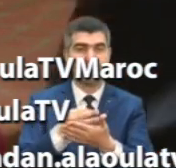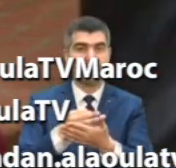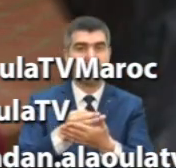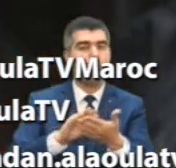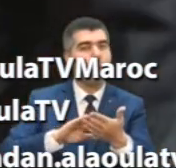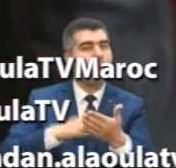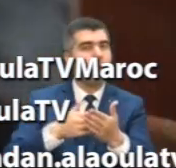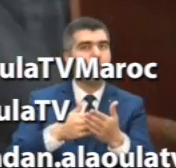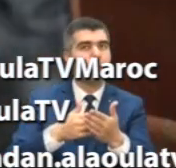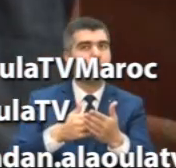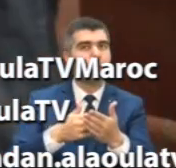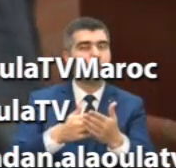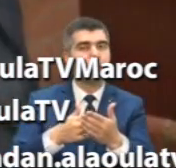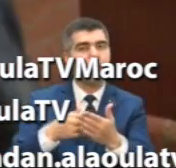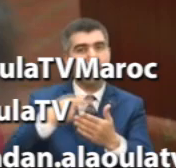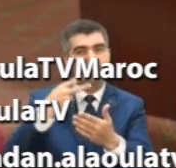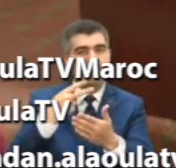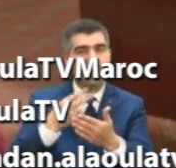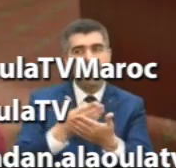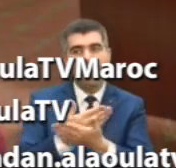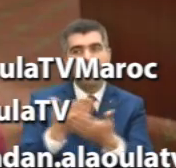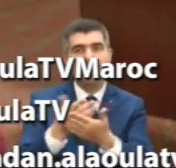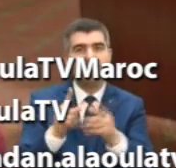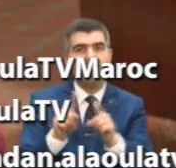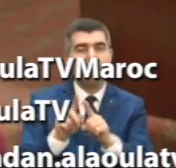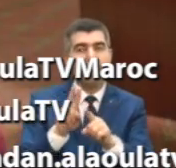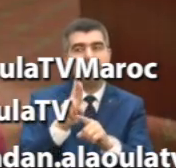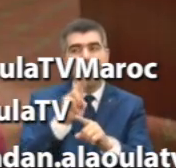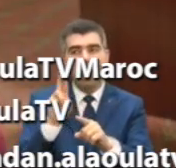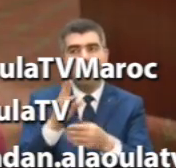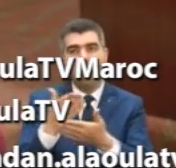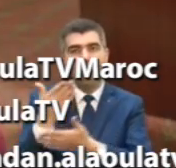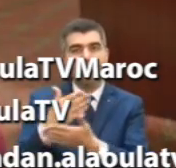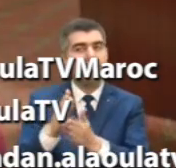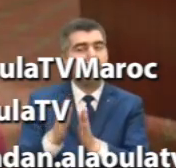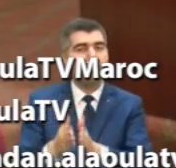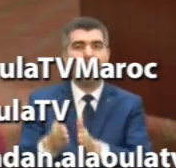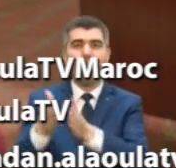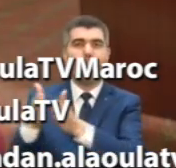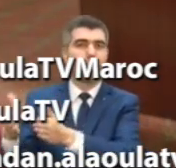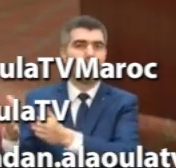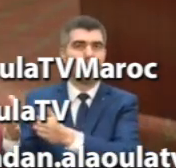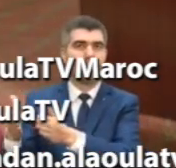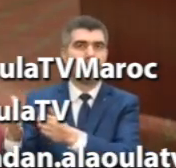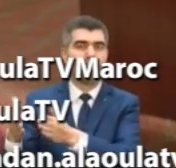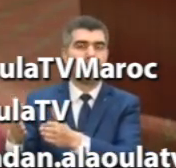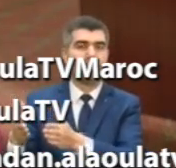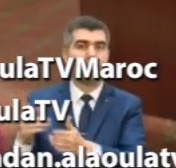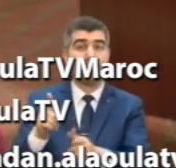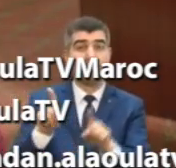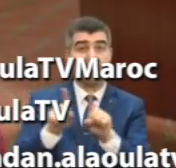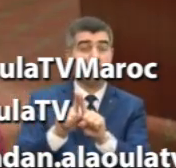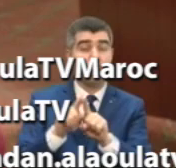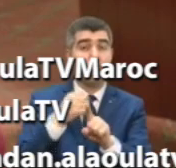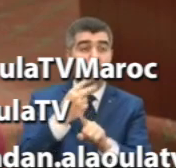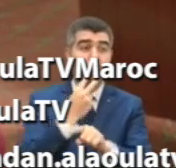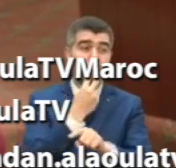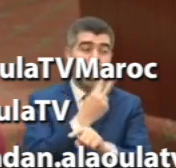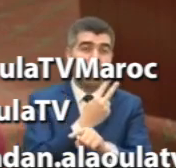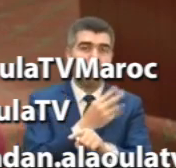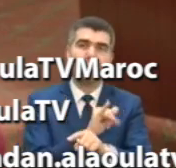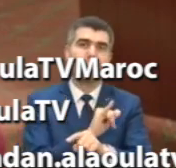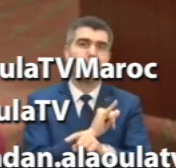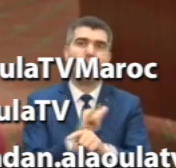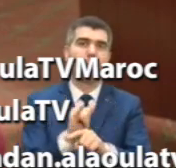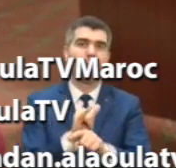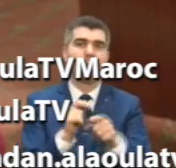نبتعد عن الزج بالمؤسسة الملكية في صراعات سياسية. ما حدث غير مقبول ولا يمكن